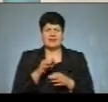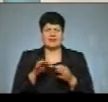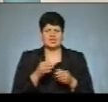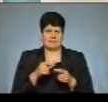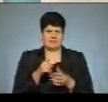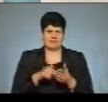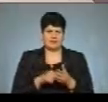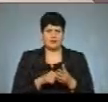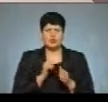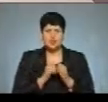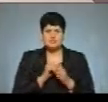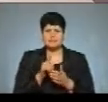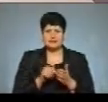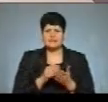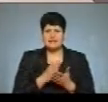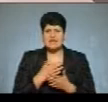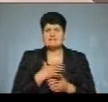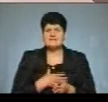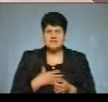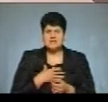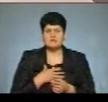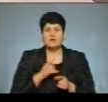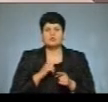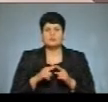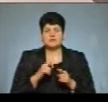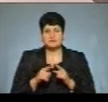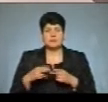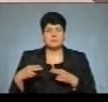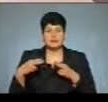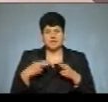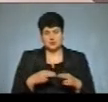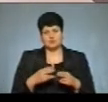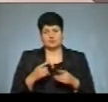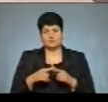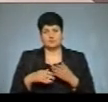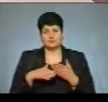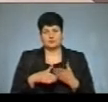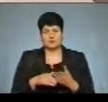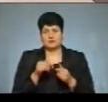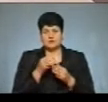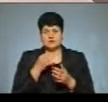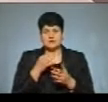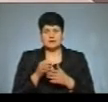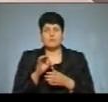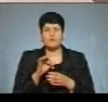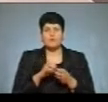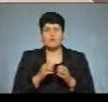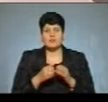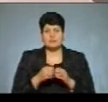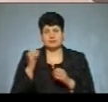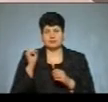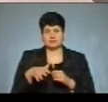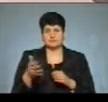Кожне питання є важливим для того, для пришвидшення доїзду бригади до... Тобто не можна повідомити про проблему і одразу